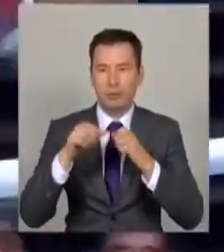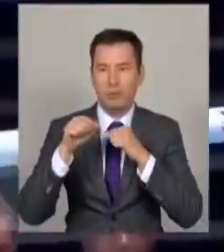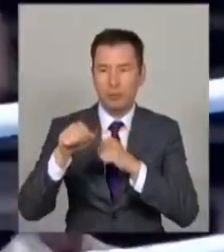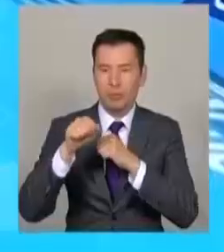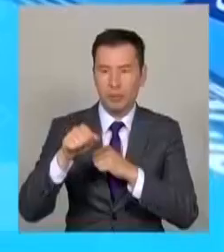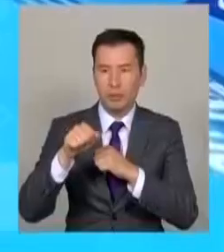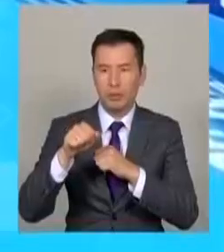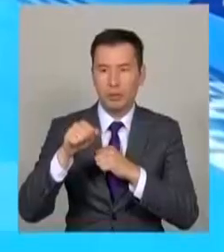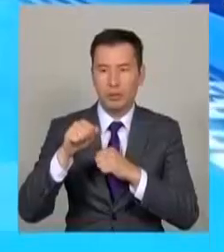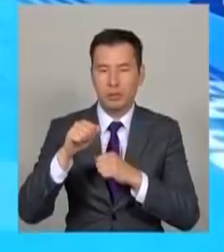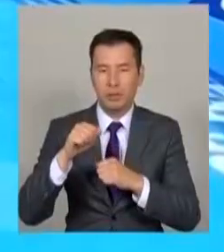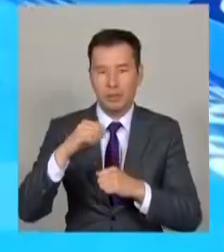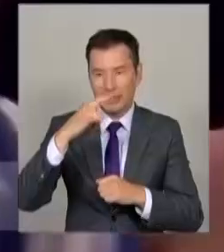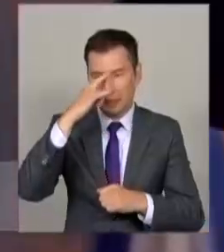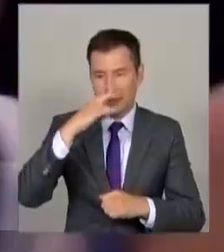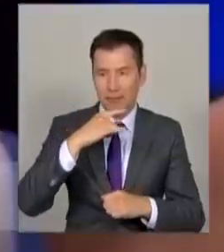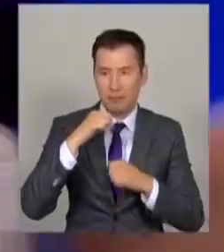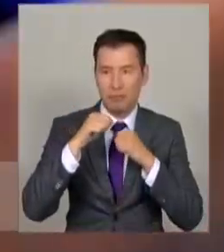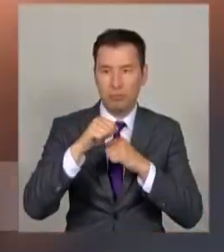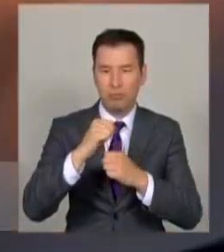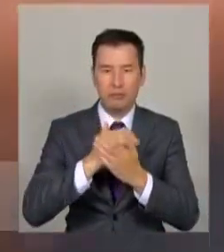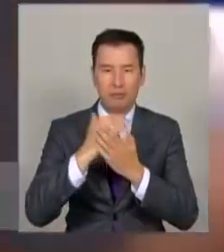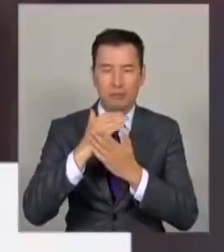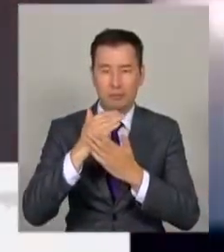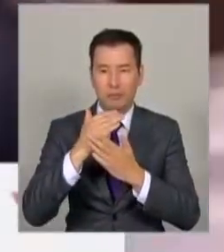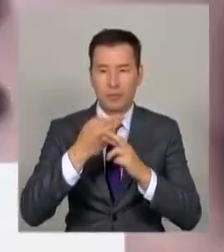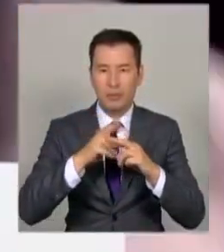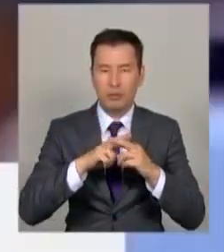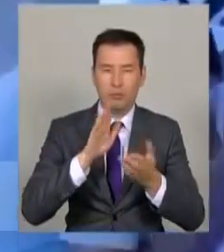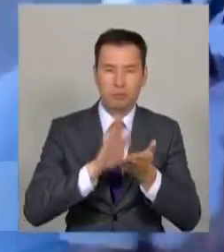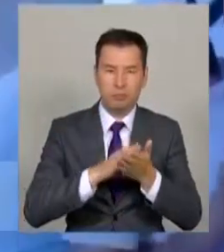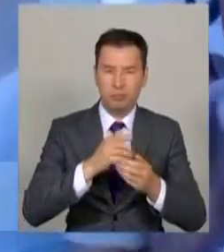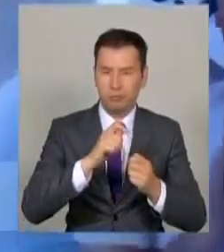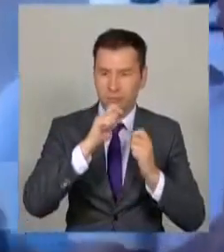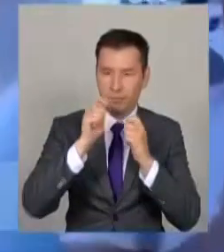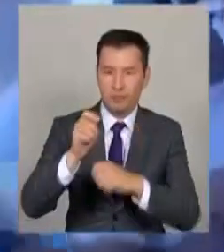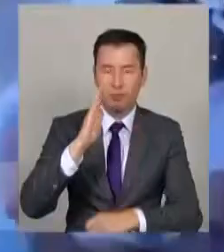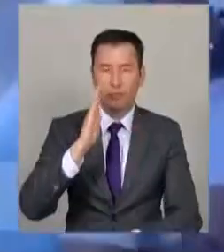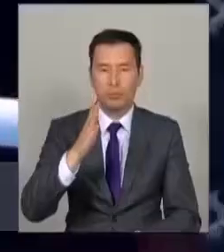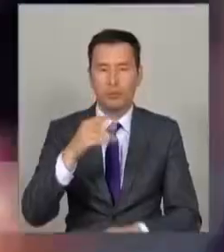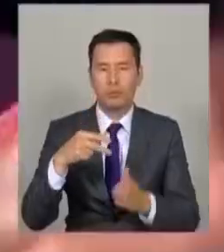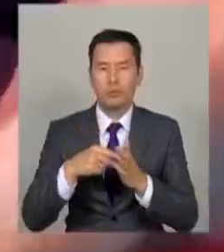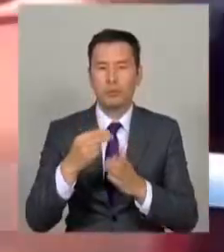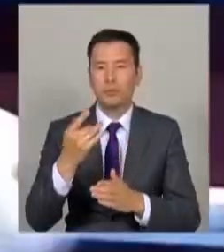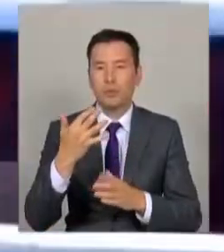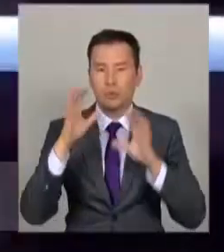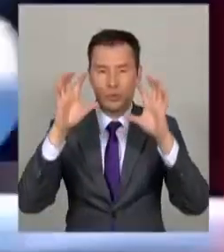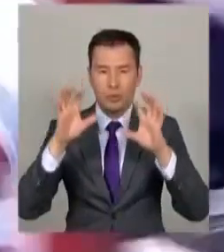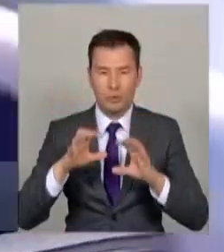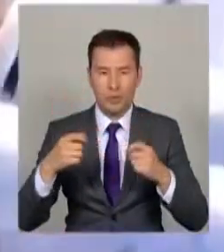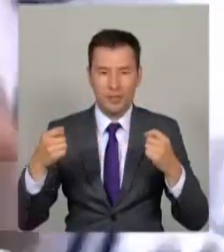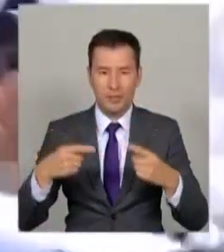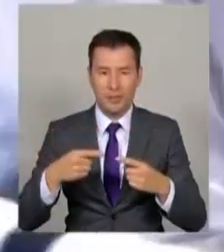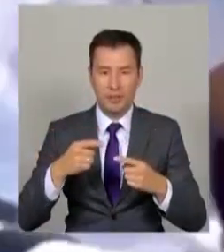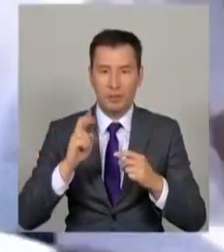боксшыларымыз халықаралық және Қазақстанның бокс федерациясы тарапынан қомақты қаржылай сыйақы алады. Сондай-ақ, заңнамаға сәйкес